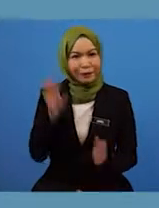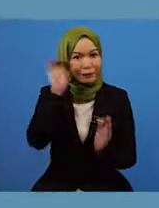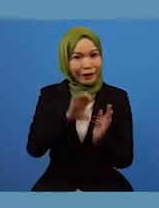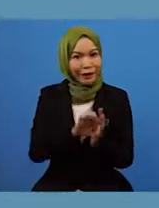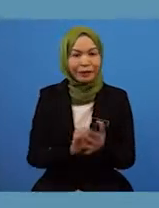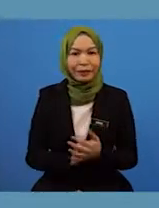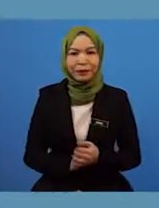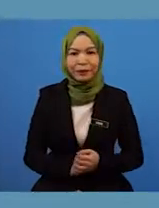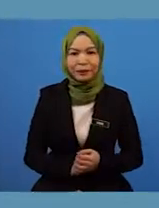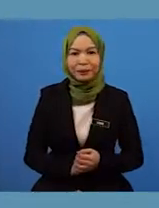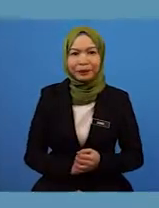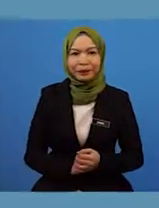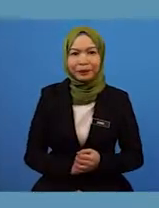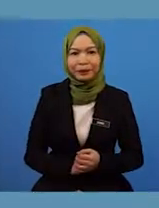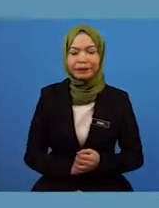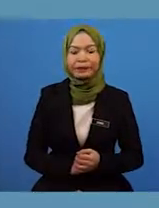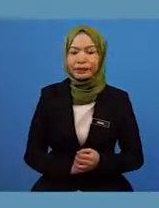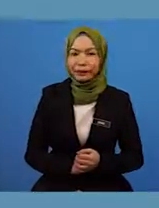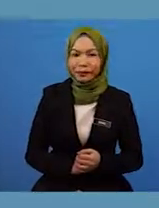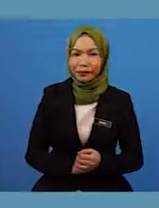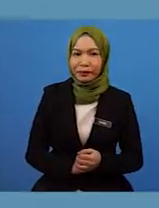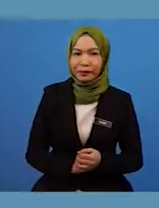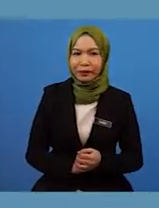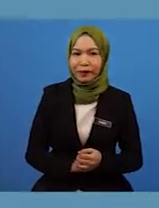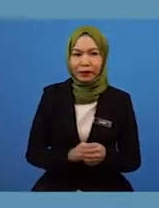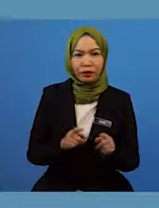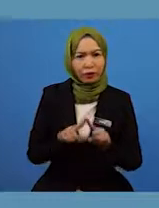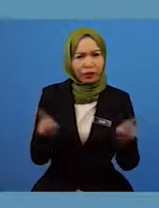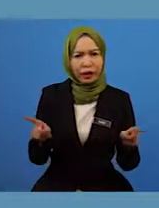haba pembakaran berlainan jenis alkohol.